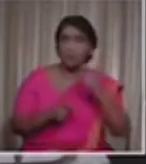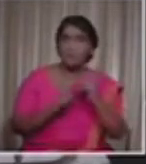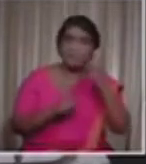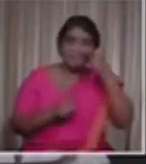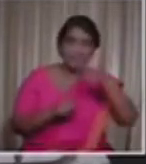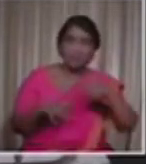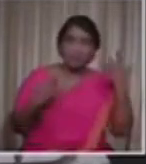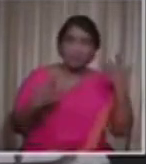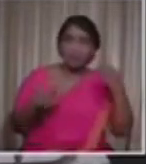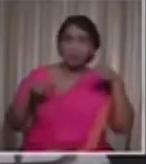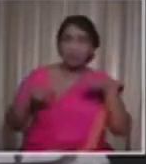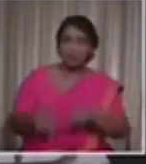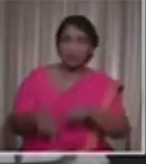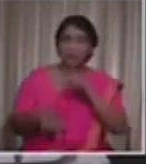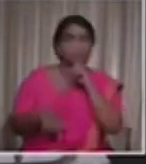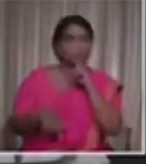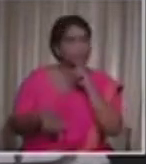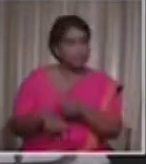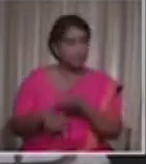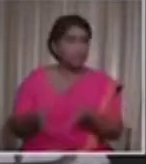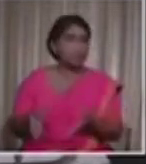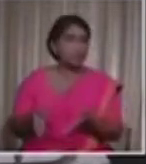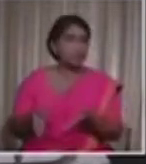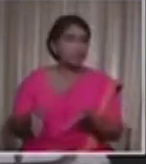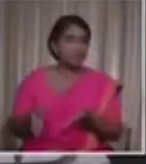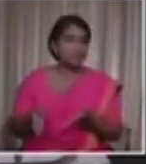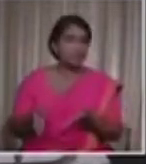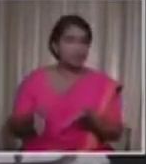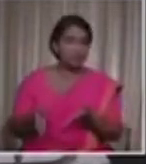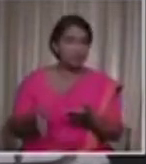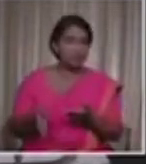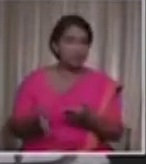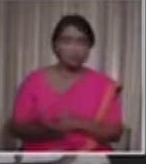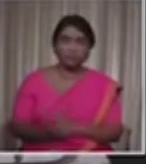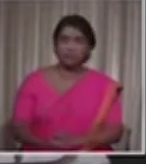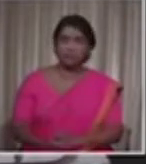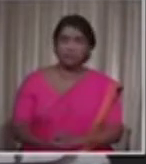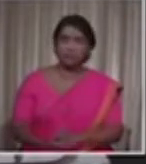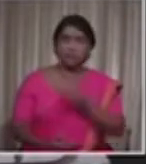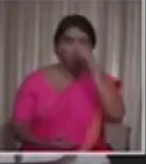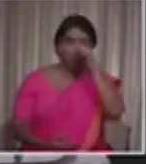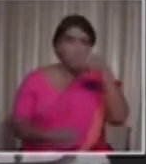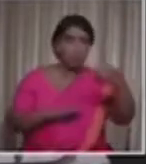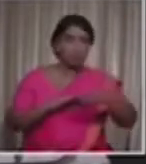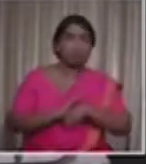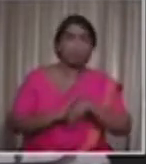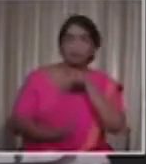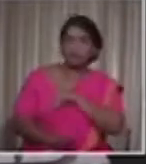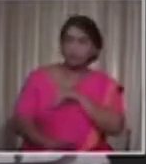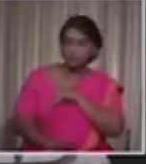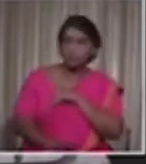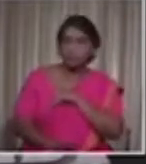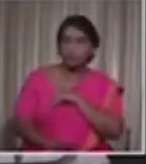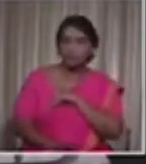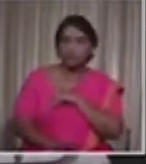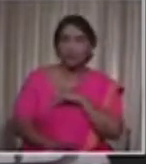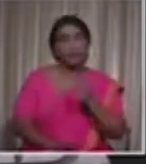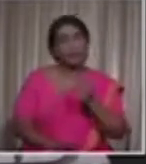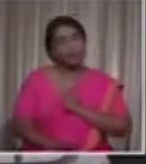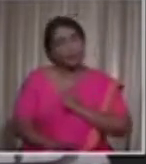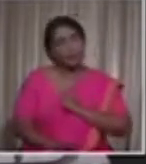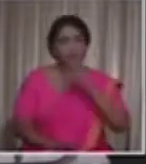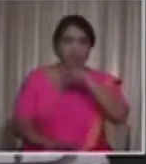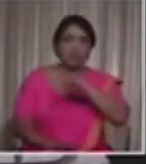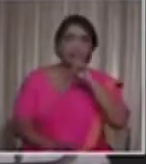නැහැ කියලා. මෙතන ඇවිල්ලා කියනවා මේ හොර කරනවා හම්බ කරනවා කියලා. ඉතින් කැමති එක්කෙන ඇවිල්ලා